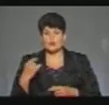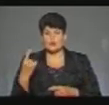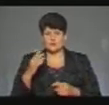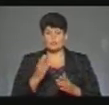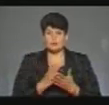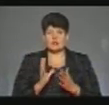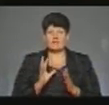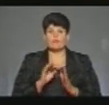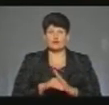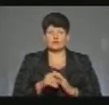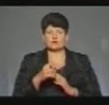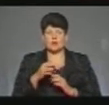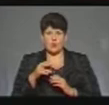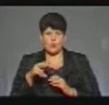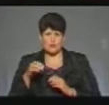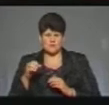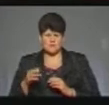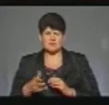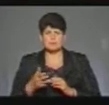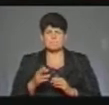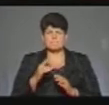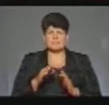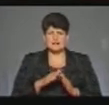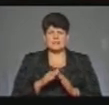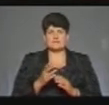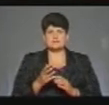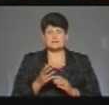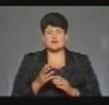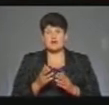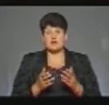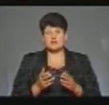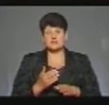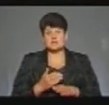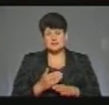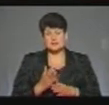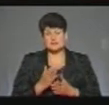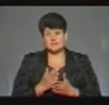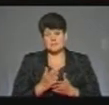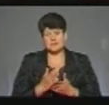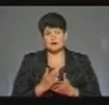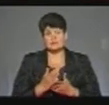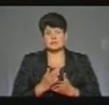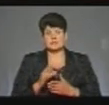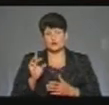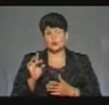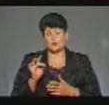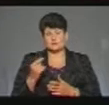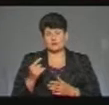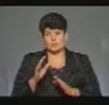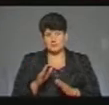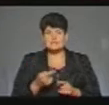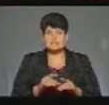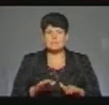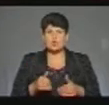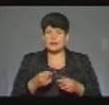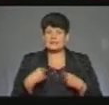власне, Холмщина, Південне Підляще і інша частина Закерзоння. Ось частина мала війти ще, наскільки розумію, Дрогобицьку область. Такий проект був